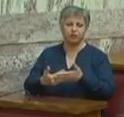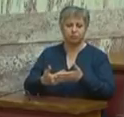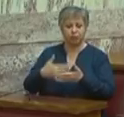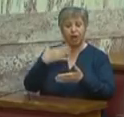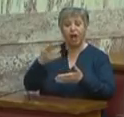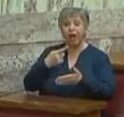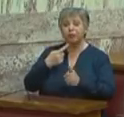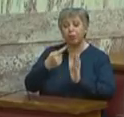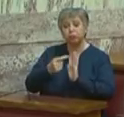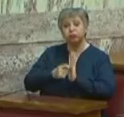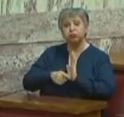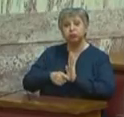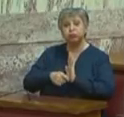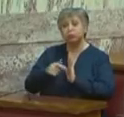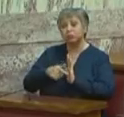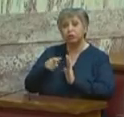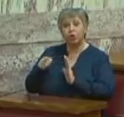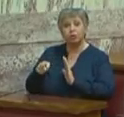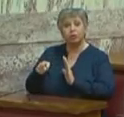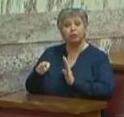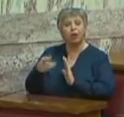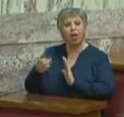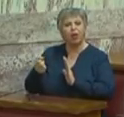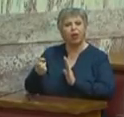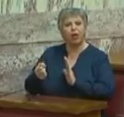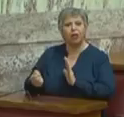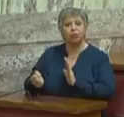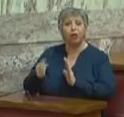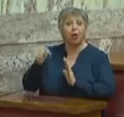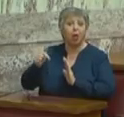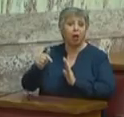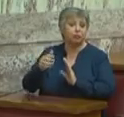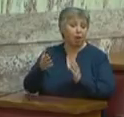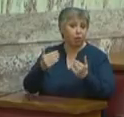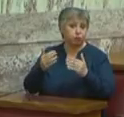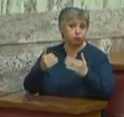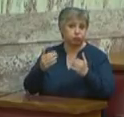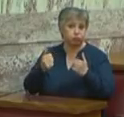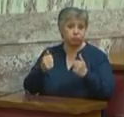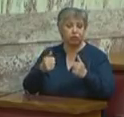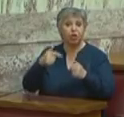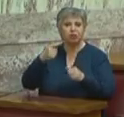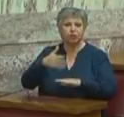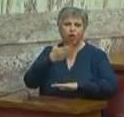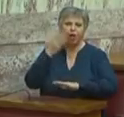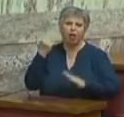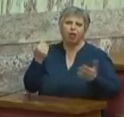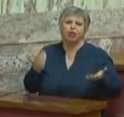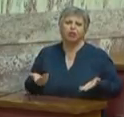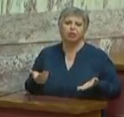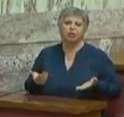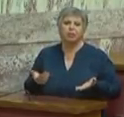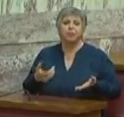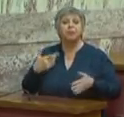δεν είναι ορθά και δεν είναι τεκμηριωμένα. Η διαδικασία λοιπόν είναι